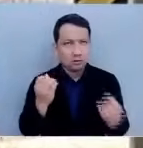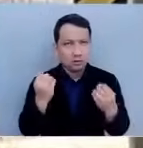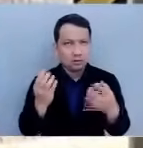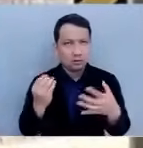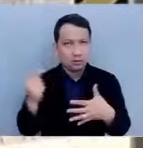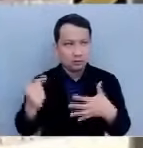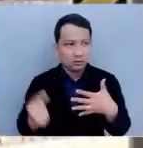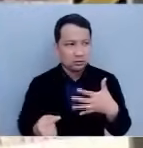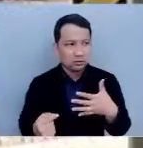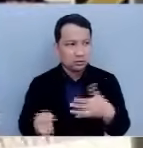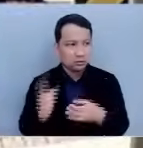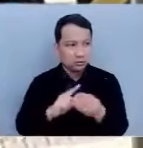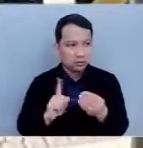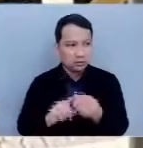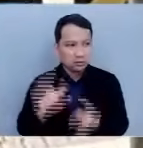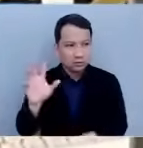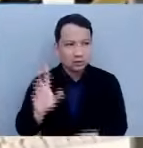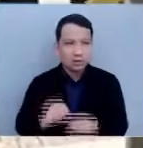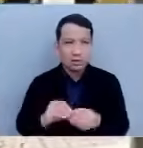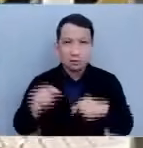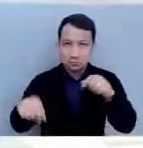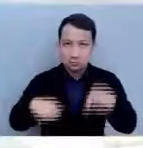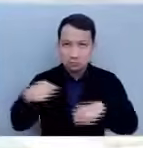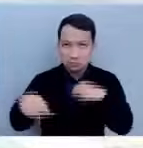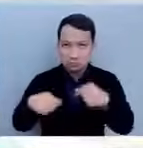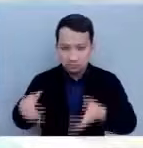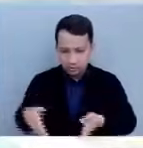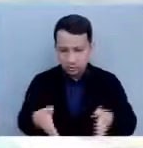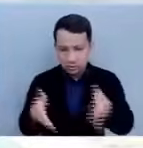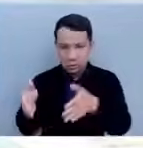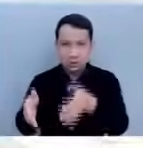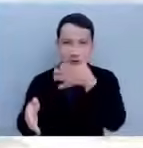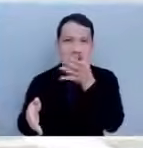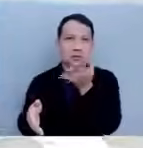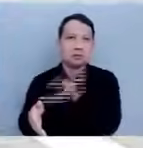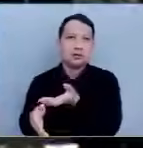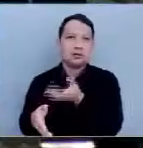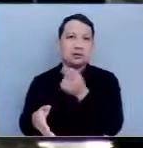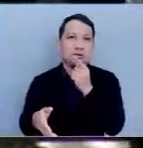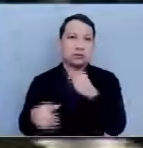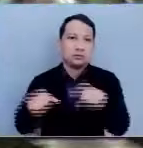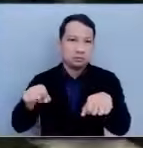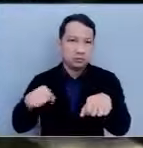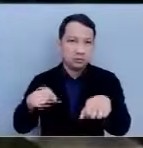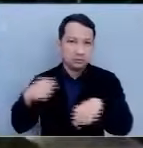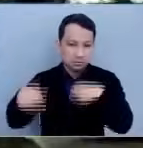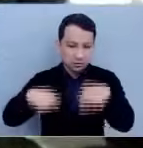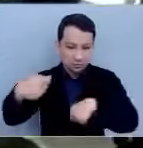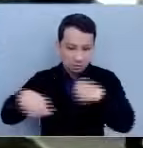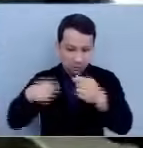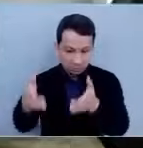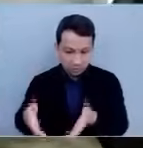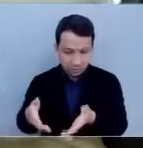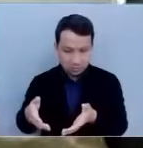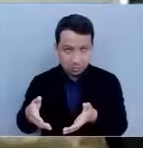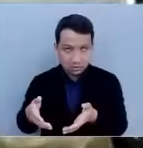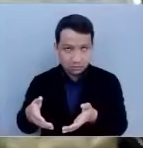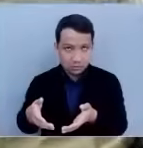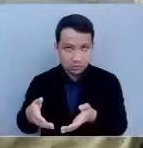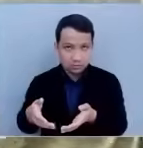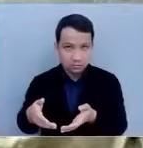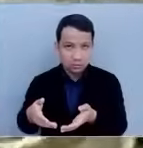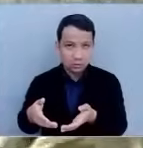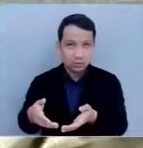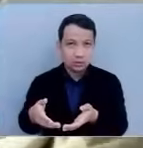yung dumadaan sa mga bike lanes. Kaya parang naitsapwera na yung mga rider, yung mga siklista na yung mga nag-a-adjust